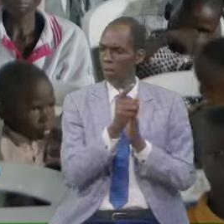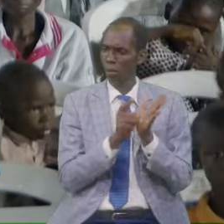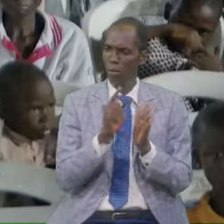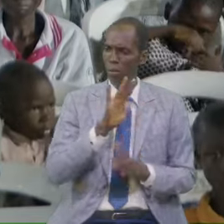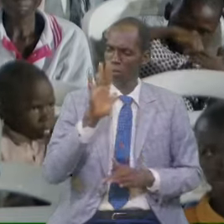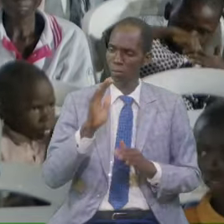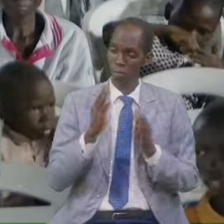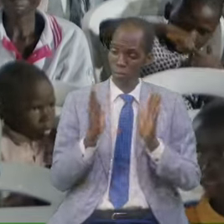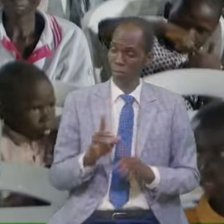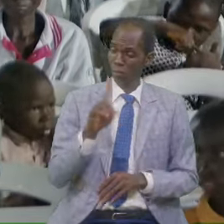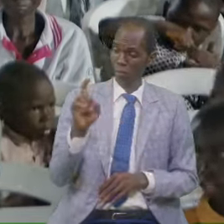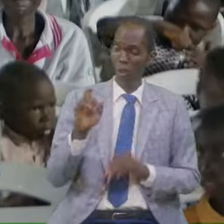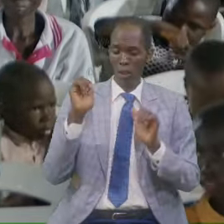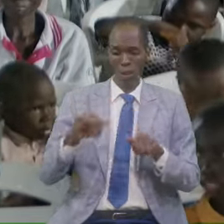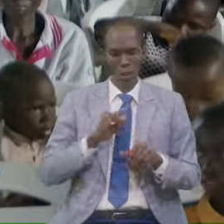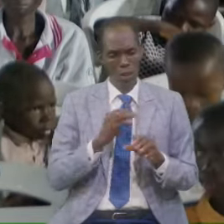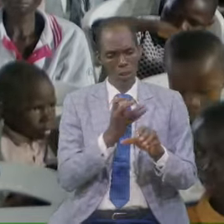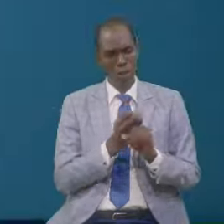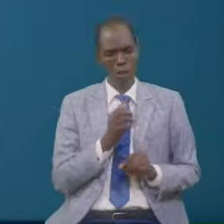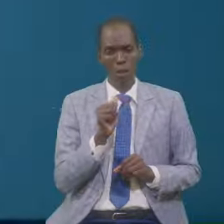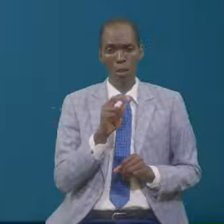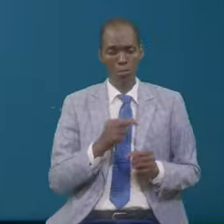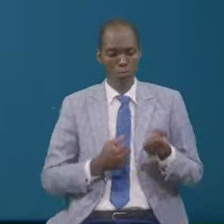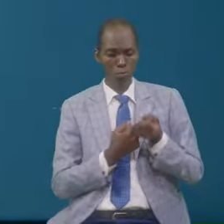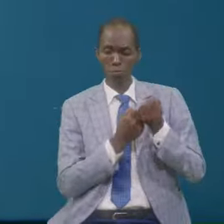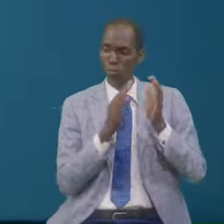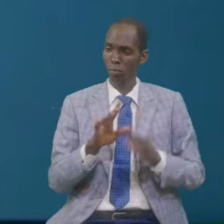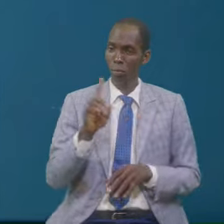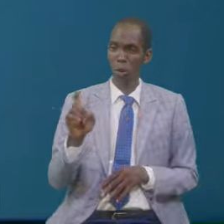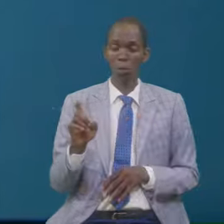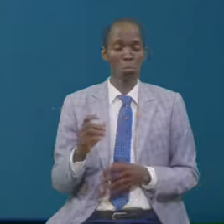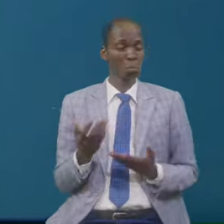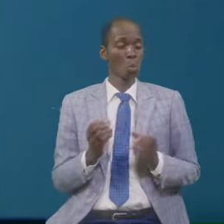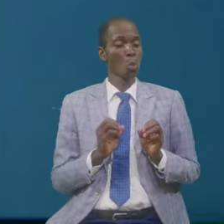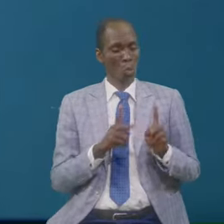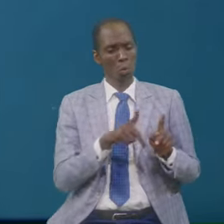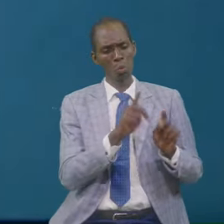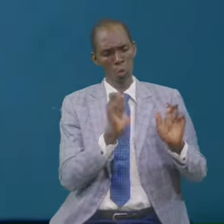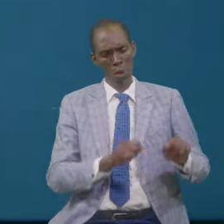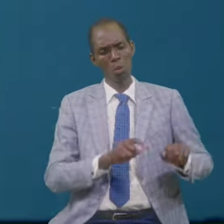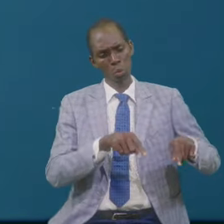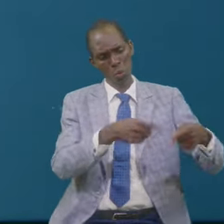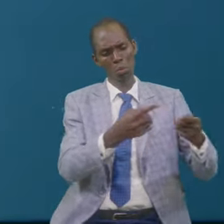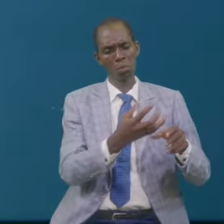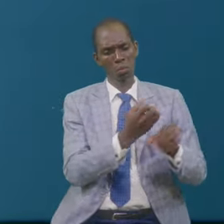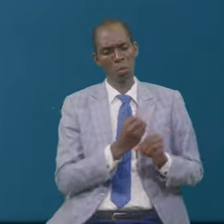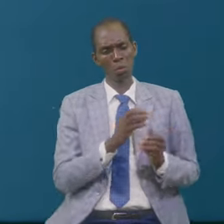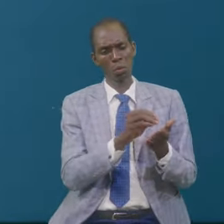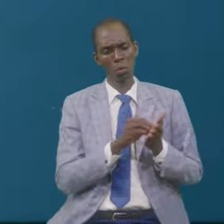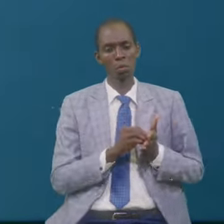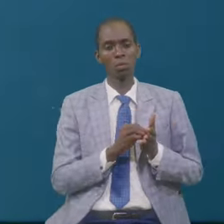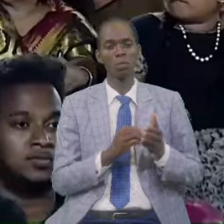an advocate? నీకు ఒక న్యాయవాదిని తీసుకురావాలా? Yes, you can. అవును, తీసుకురావాలి. And you look for any advocate.